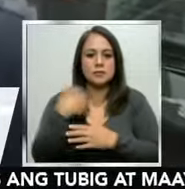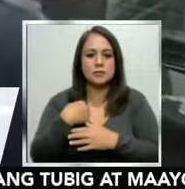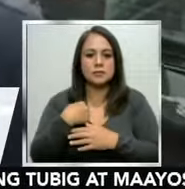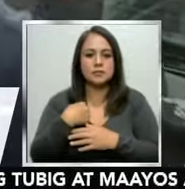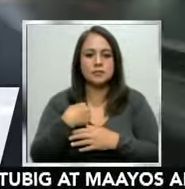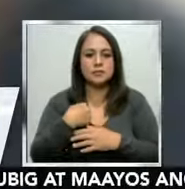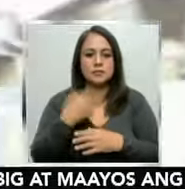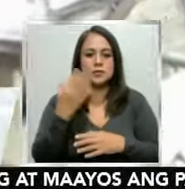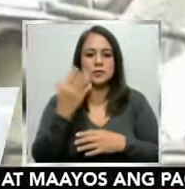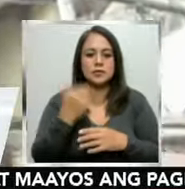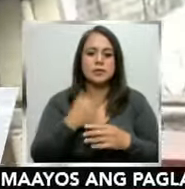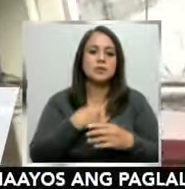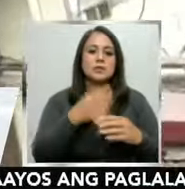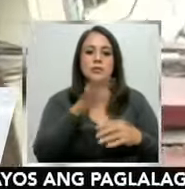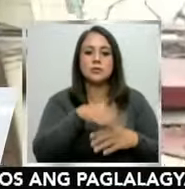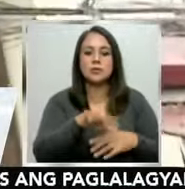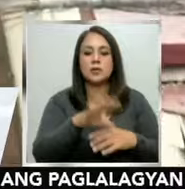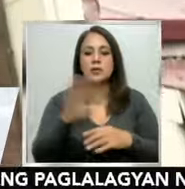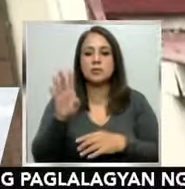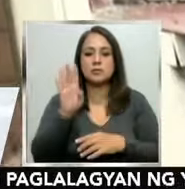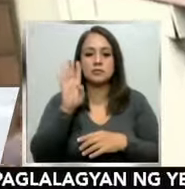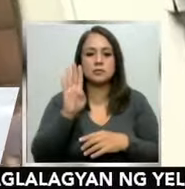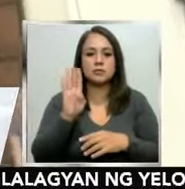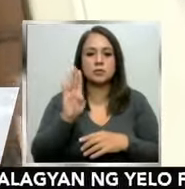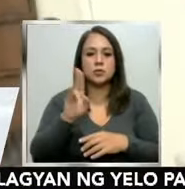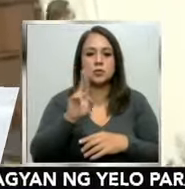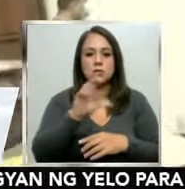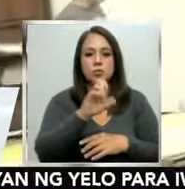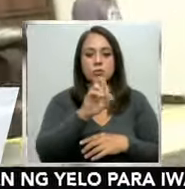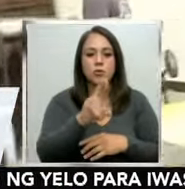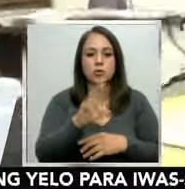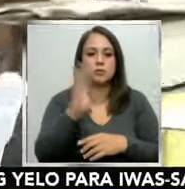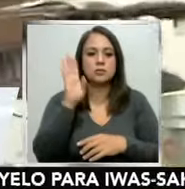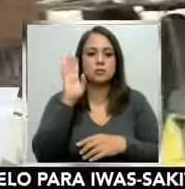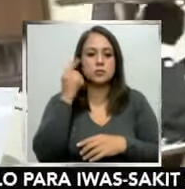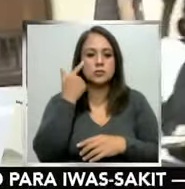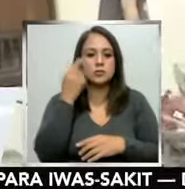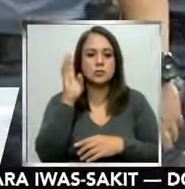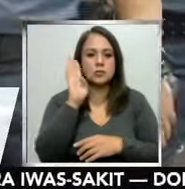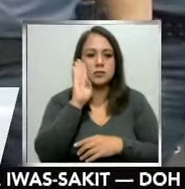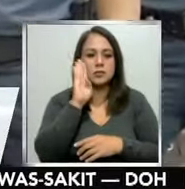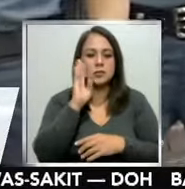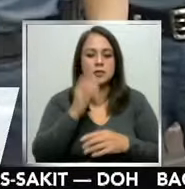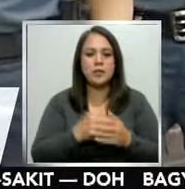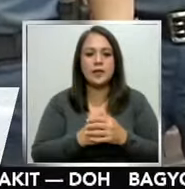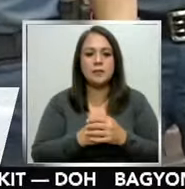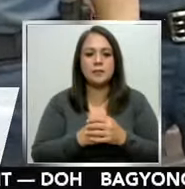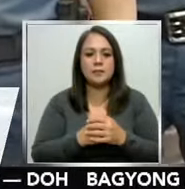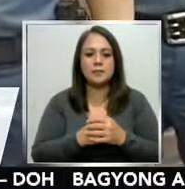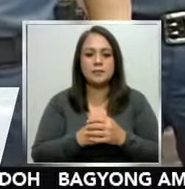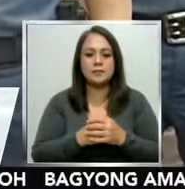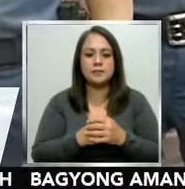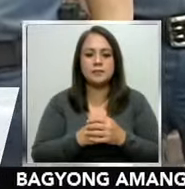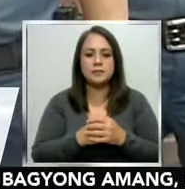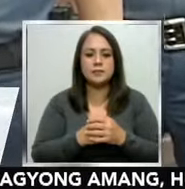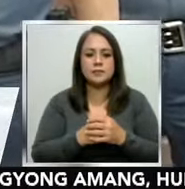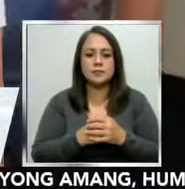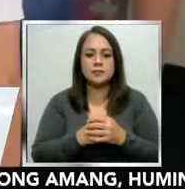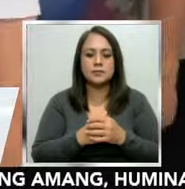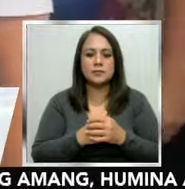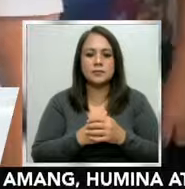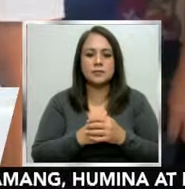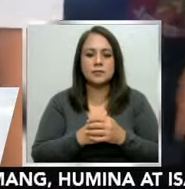Bucor Chief Bantag. Isang paupahan ulit na pagmamayari di umano ni Bantag ang natunton ng Caloocan Pulis.